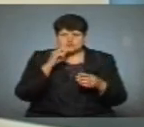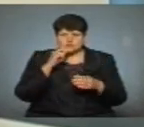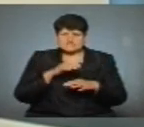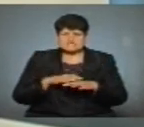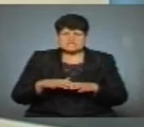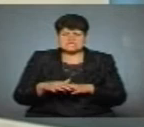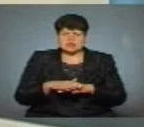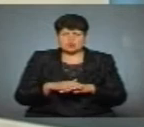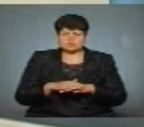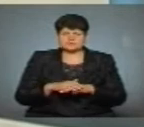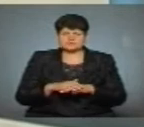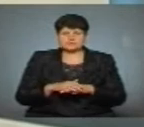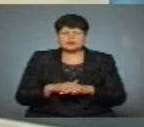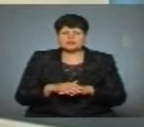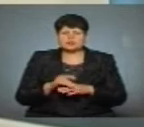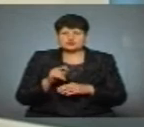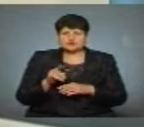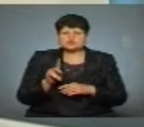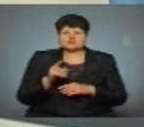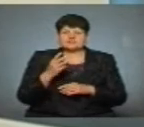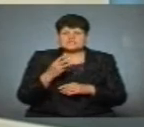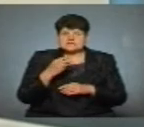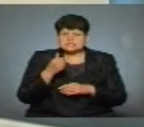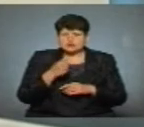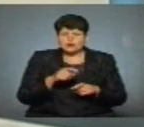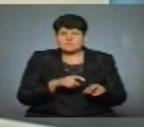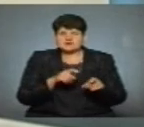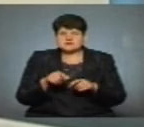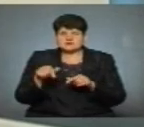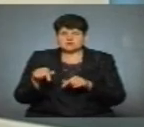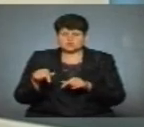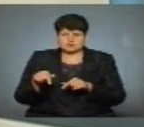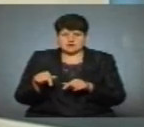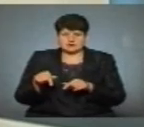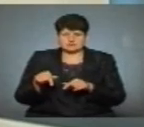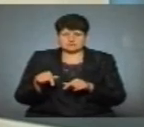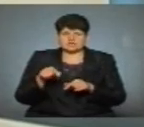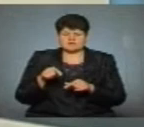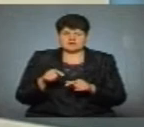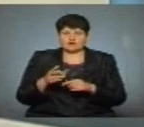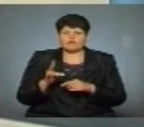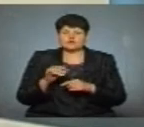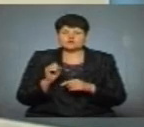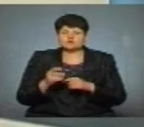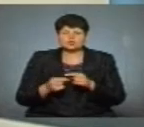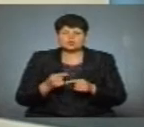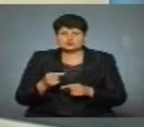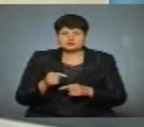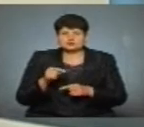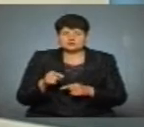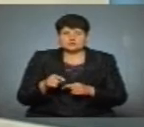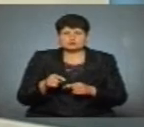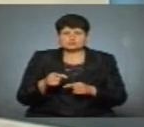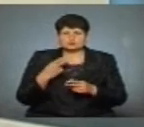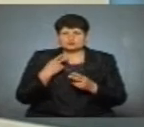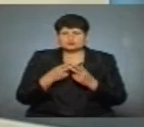народ. Той, що, знаєте, той, що його в 30-х роках переселили сюди, от, і він внук якогось там уголовника